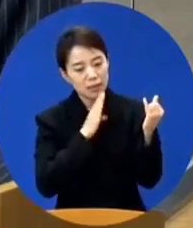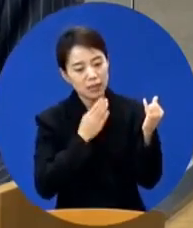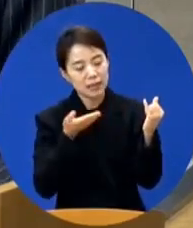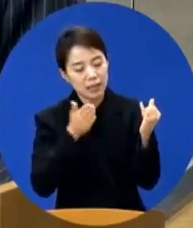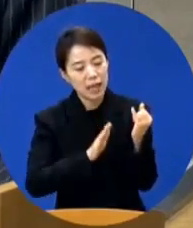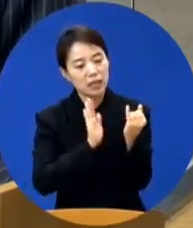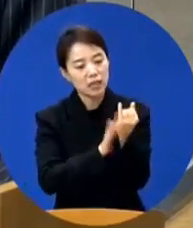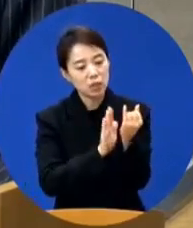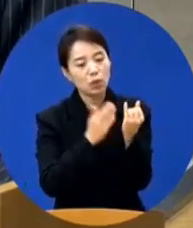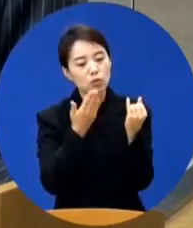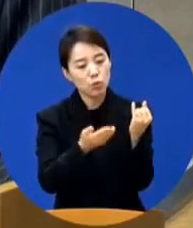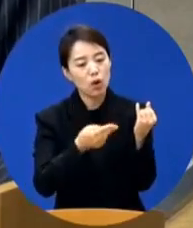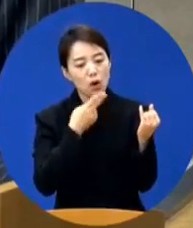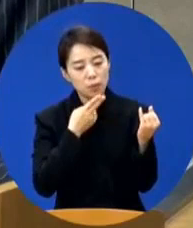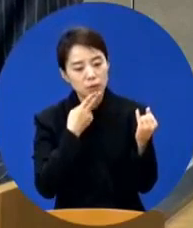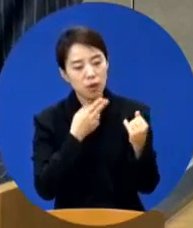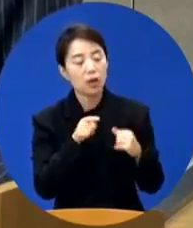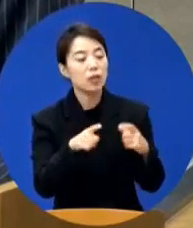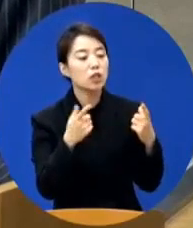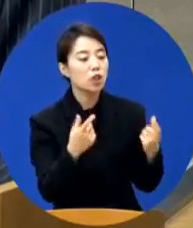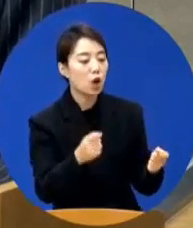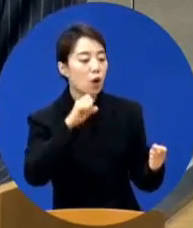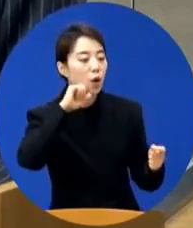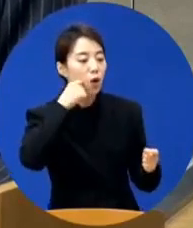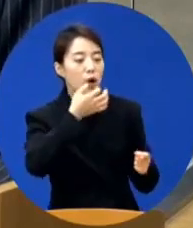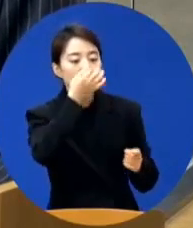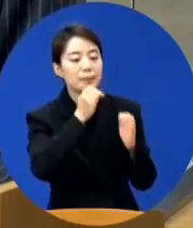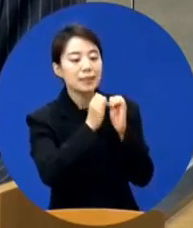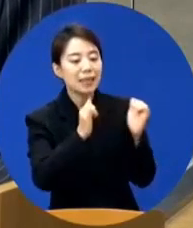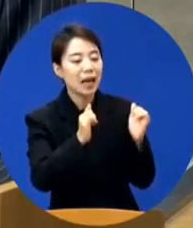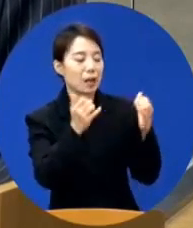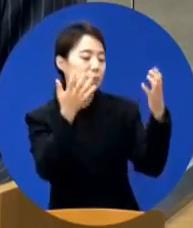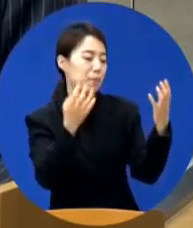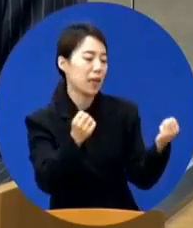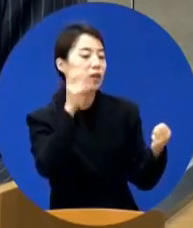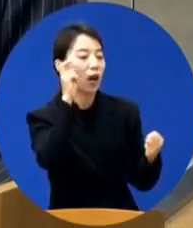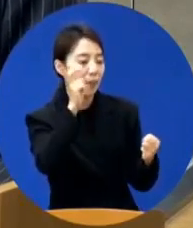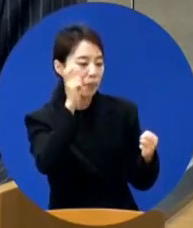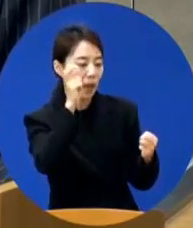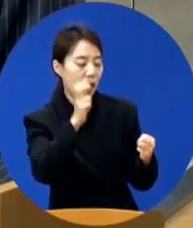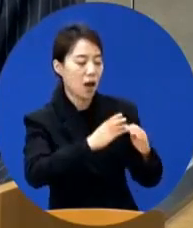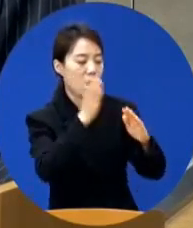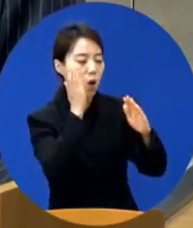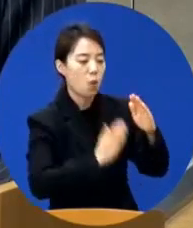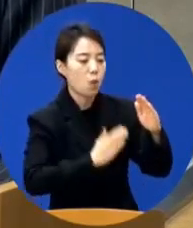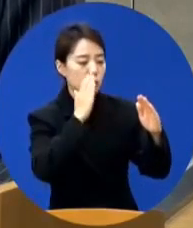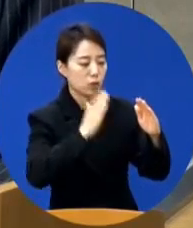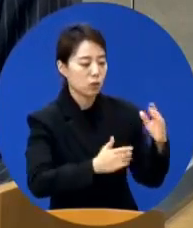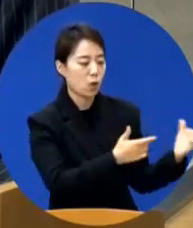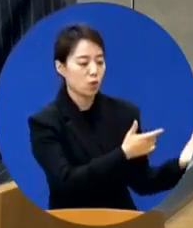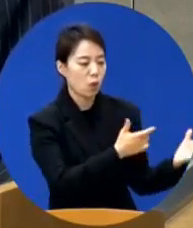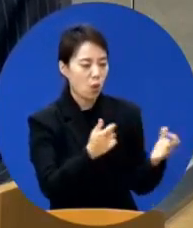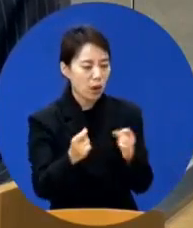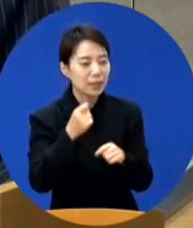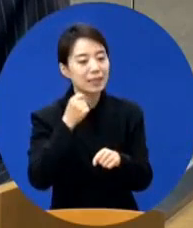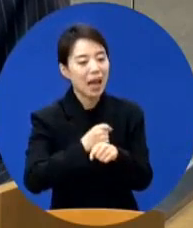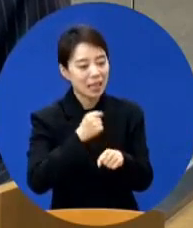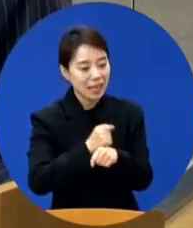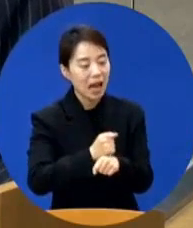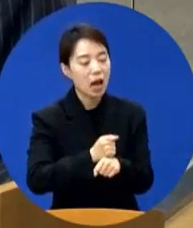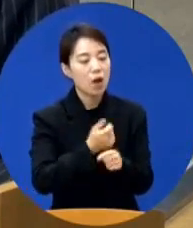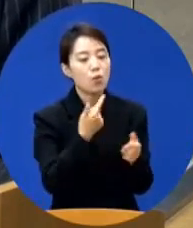이유는 우리가 이렇게 어렵고 힘든 분들은 많지 않냐. 그래서 형평성과 공정성을 그냥 얘기하고 넘어오려고 그랬던